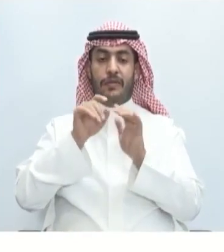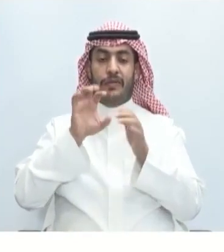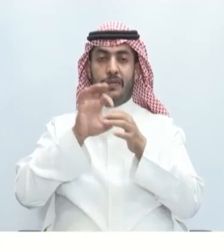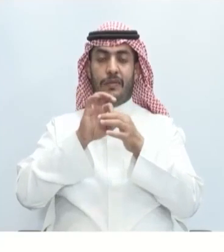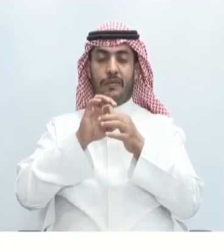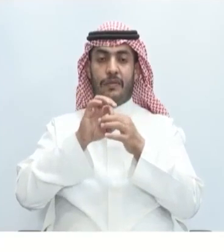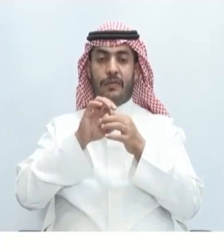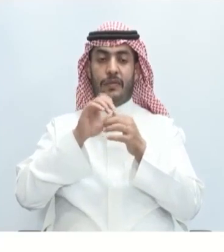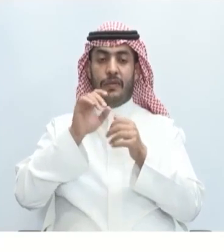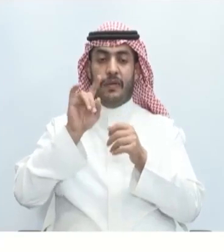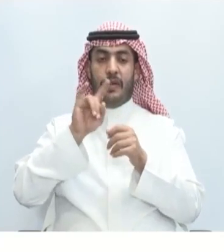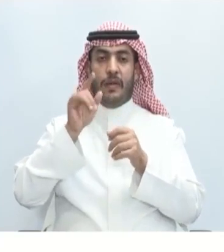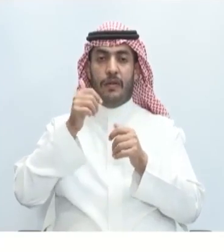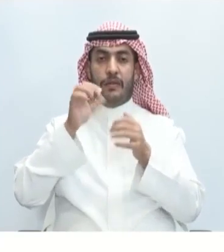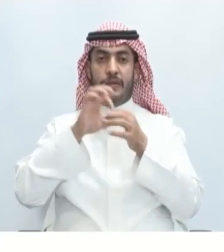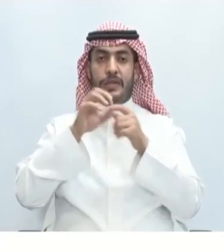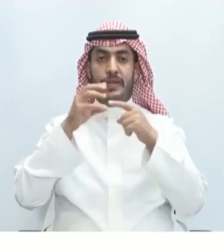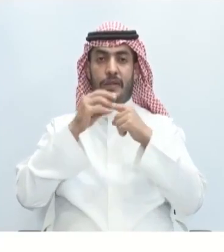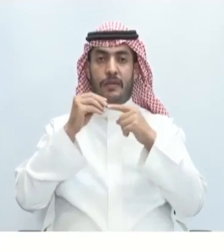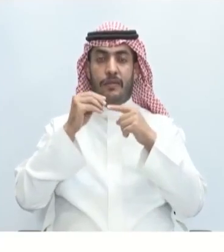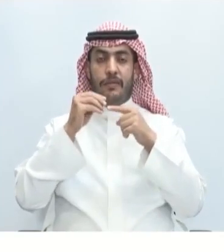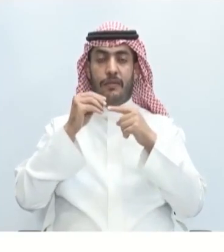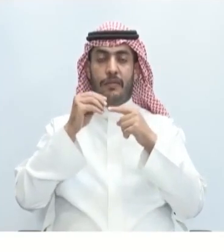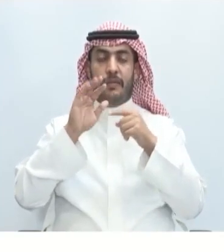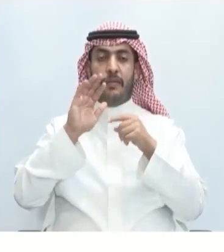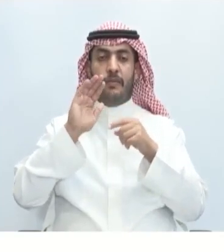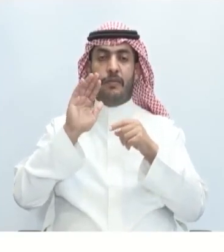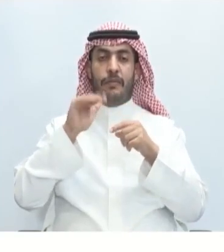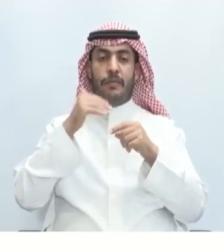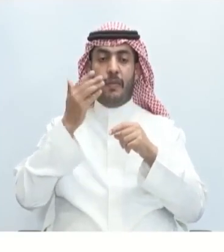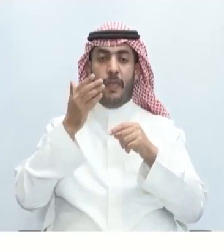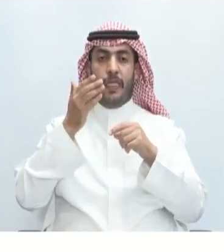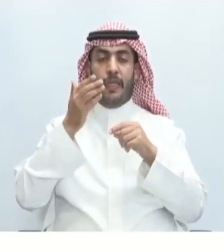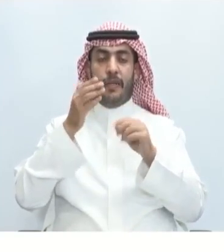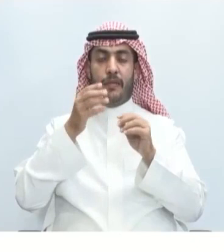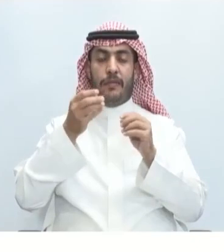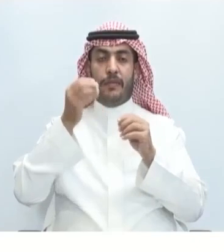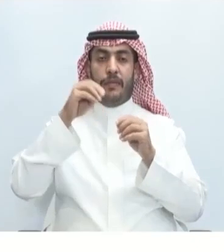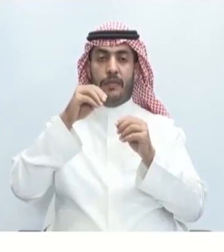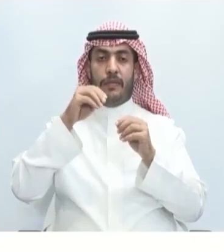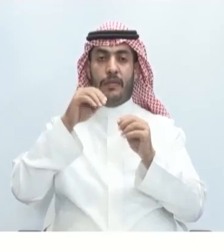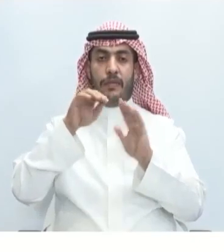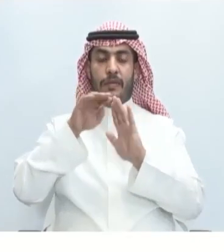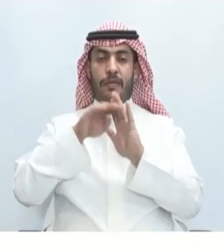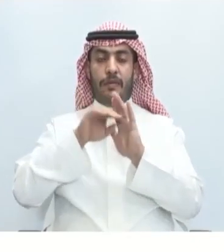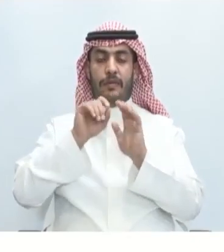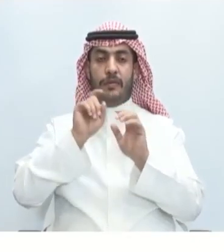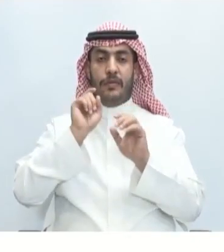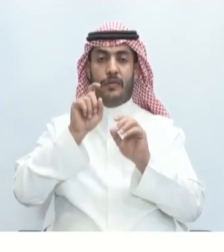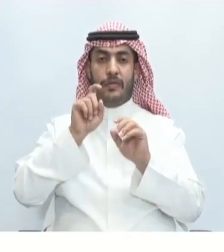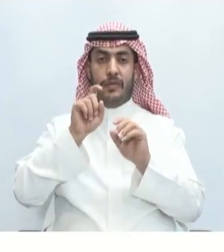نتيف بمعنى لا يوجد قيم سلبيه بعد ذلك سنقوم بالضغط او النقر على